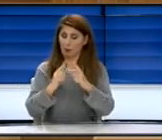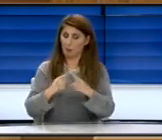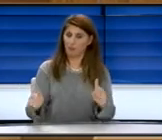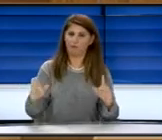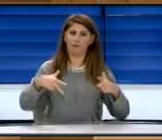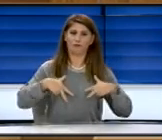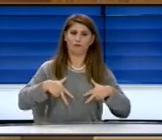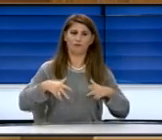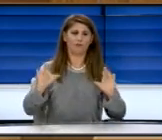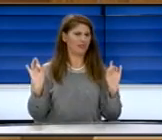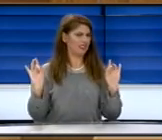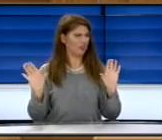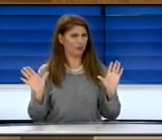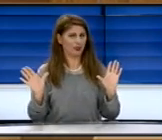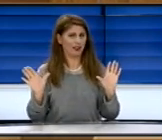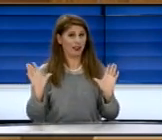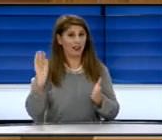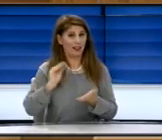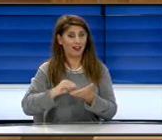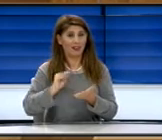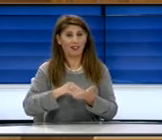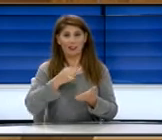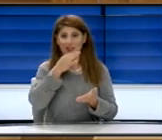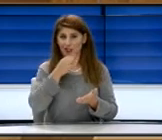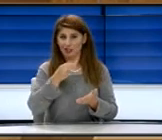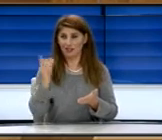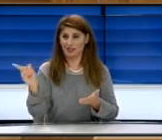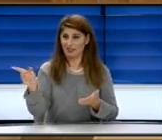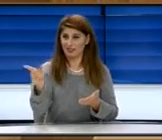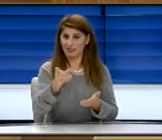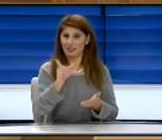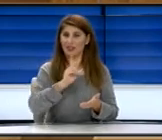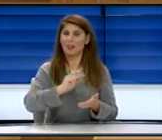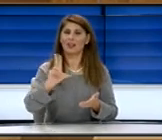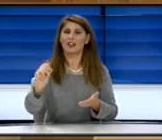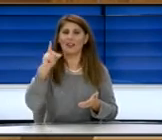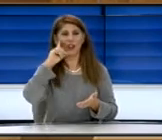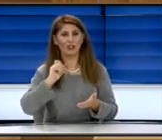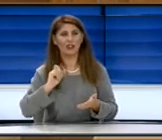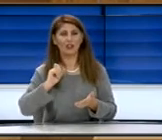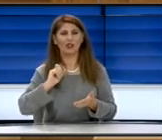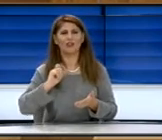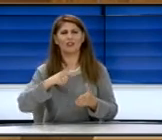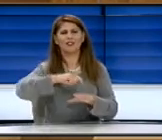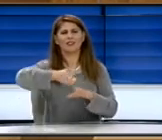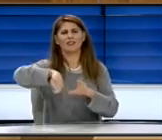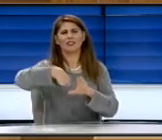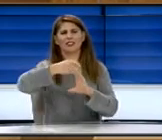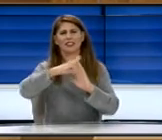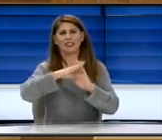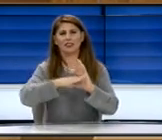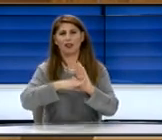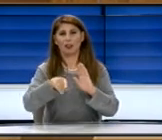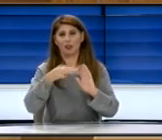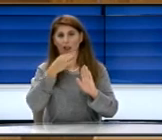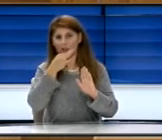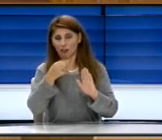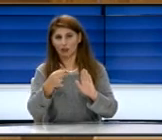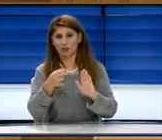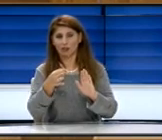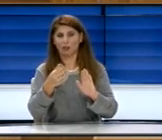της κυβέρνησής σας. Επαναλαμβάνετε και εσείς την ίδια γνωστή συνταγή. Γι' αυτό και προκαλεί